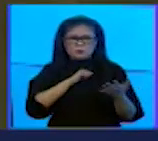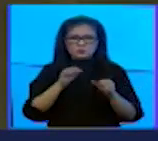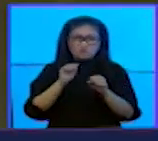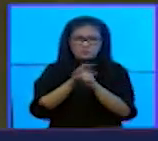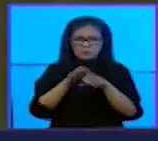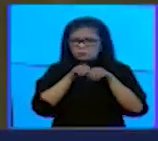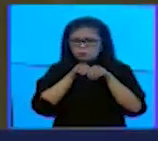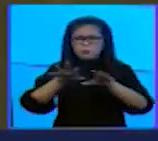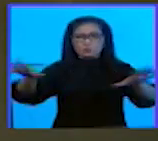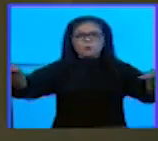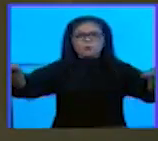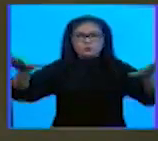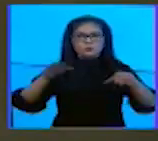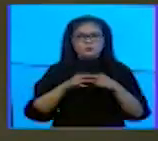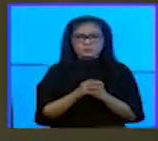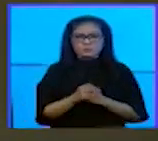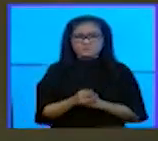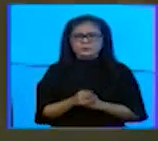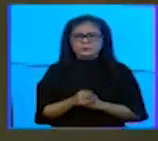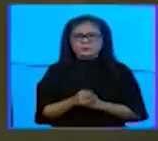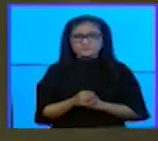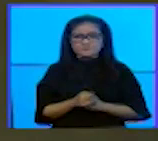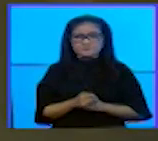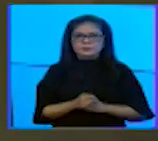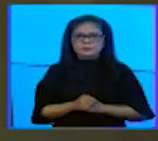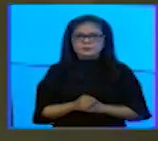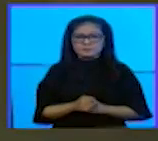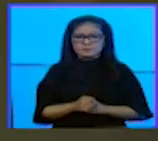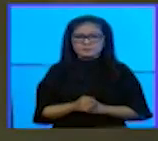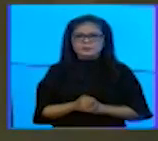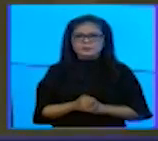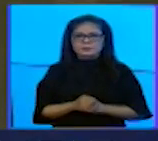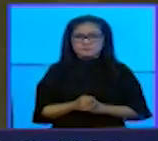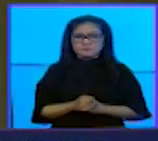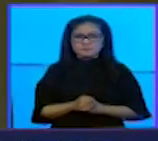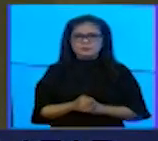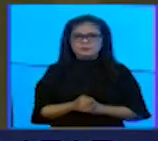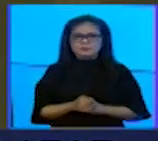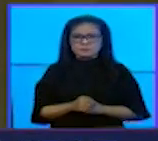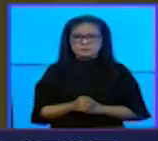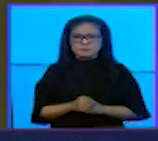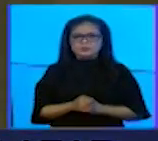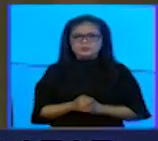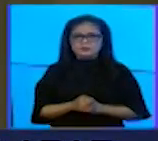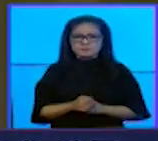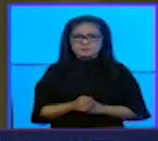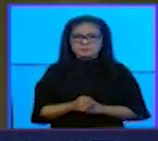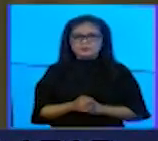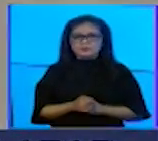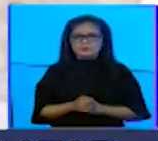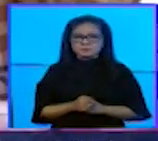dan kerumunan, jadi inisiatif dari Puskesmas Pedurenan untuk menyeret para pengungsi yang ada di